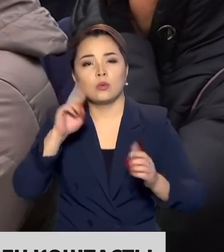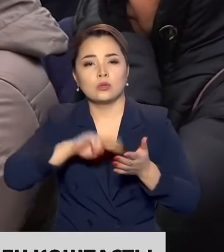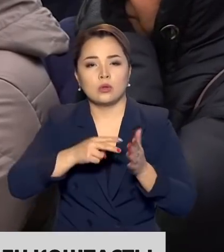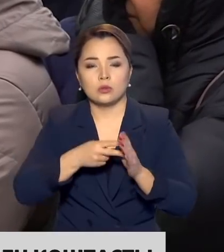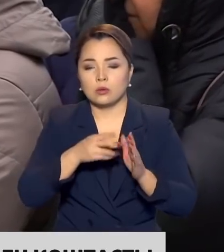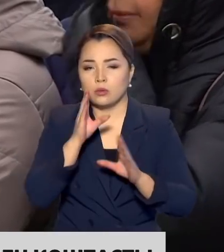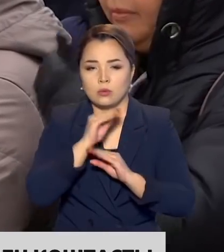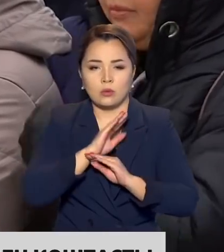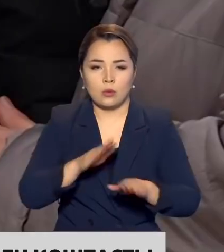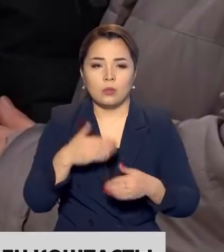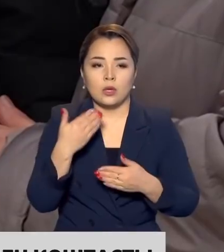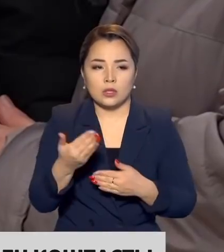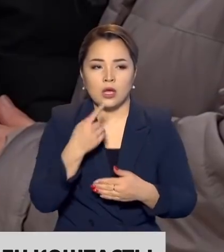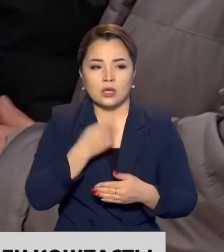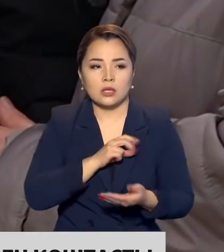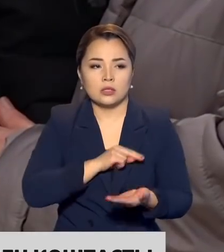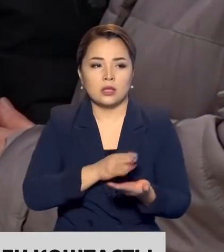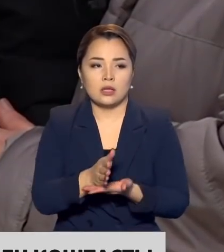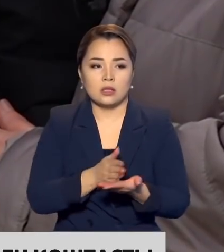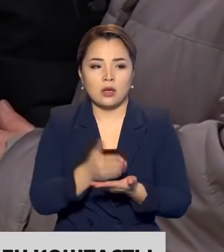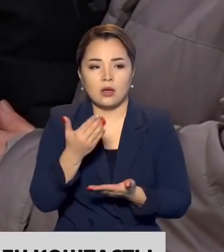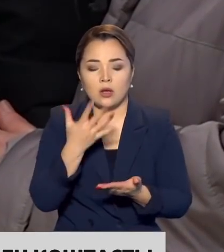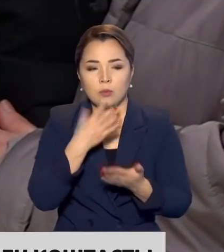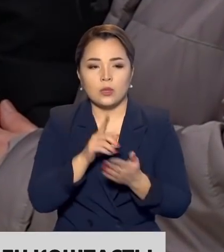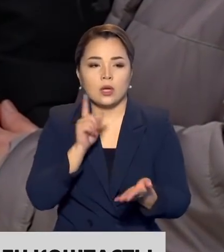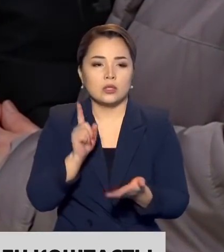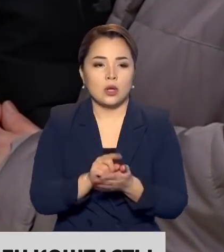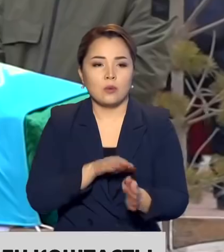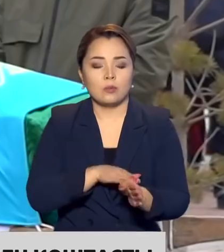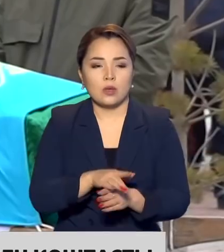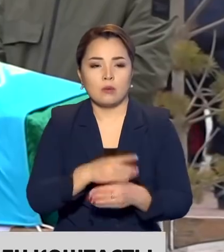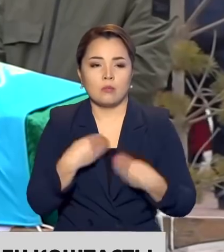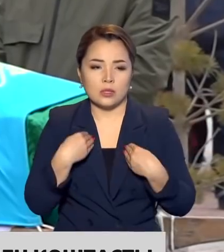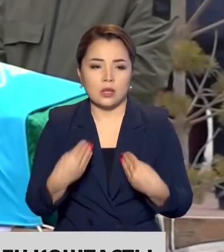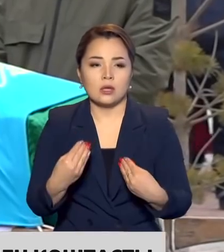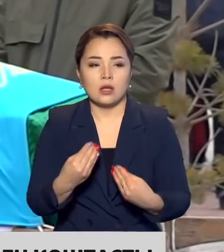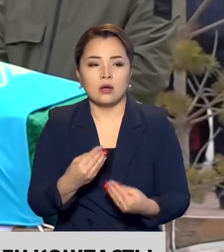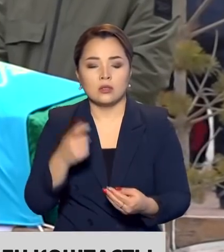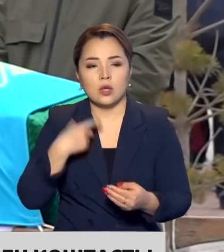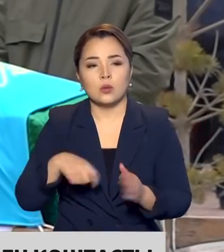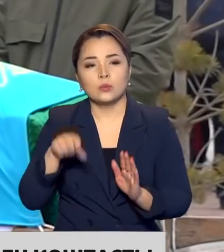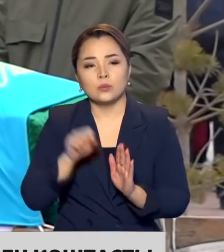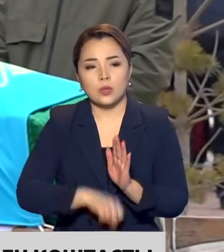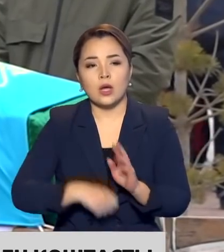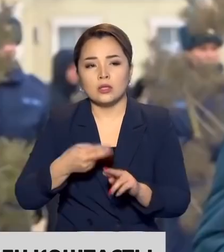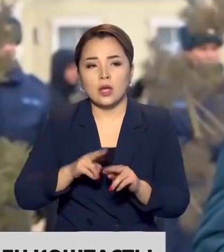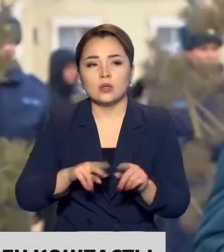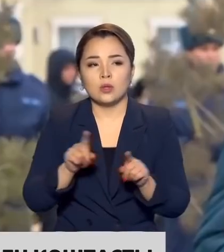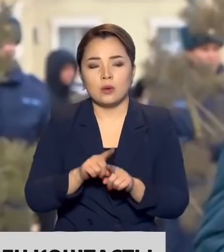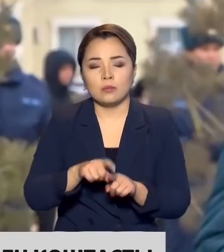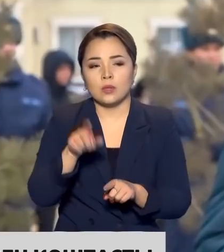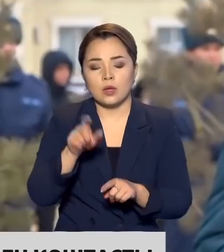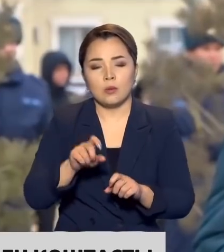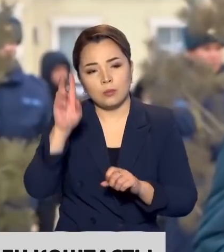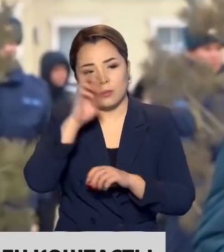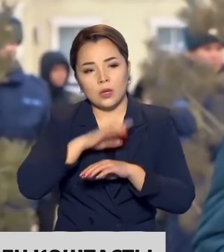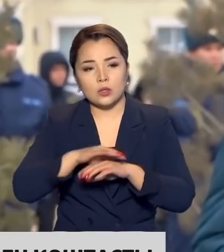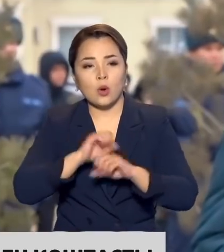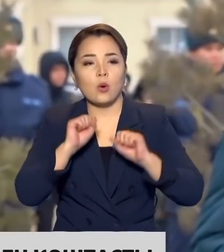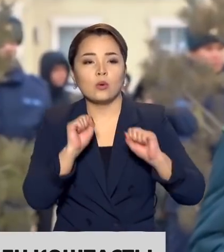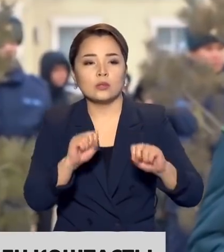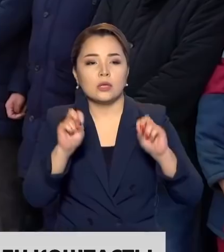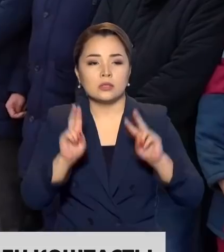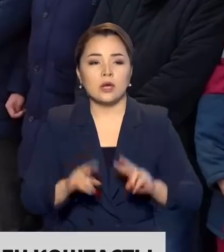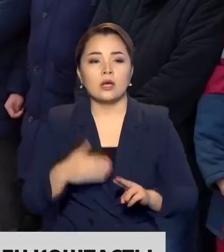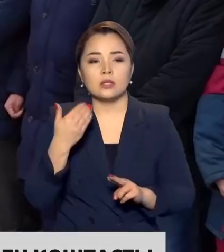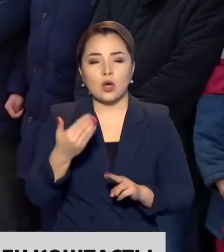Бітім әскери және қызметтік борышын атқару үстінде көрсеткен батылдығы мен жанқиярлығы, сондай-ақ мемлекет мүддесін қорғау кезінде жасаған